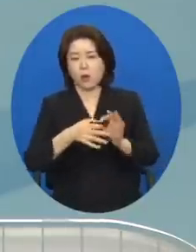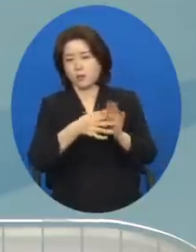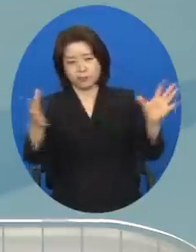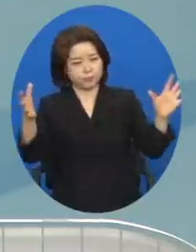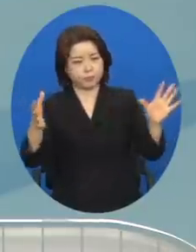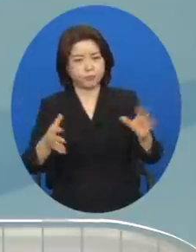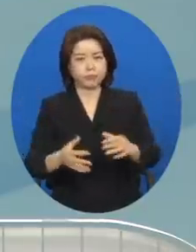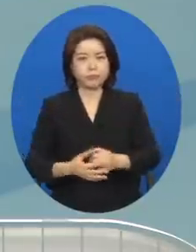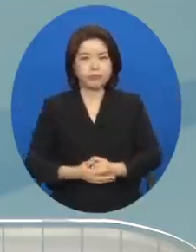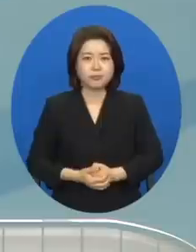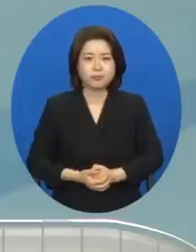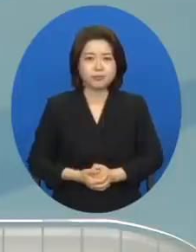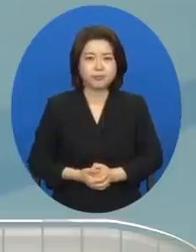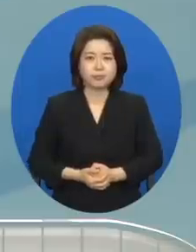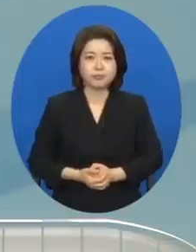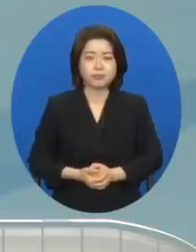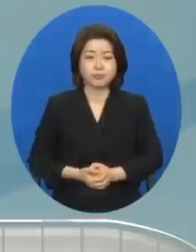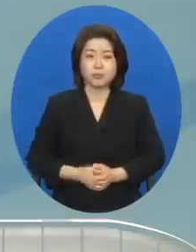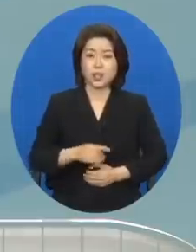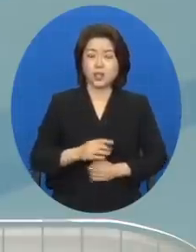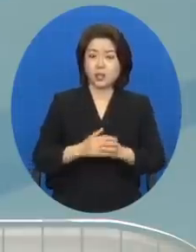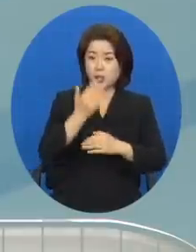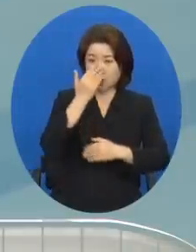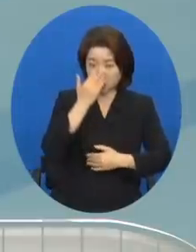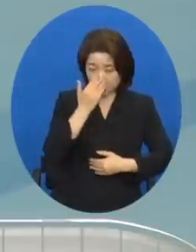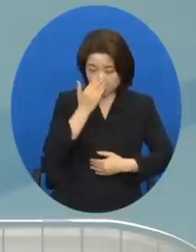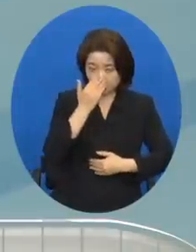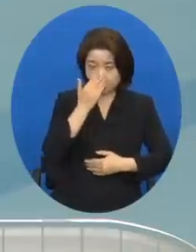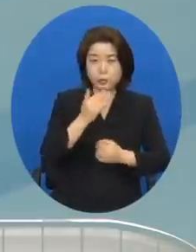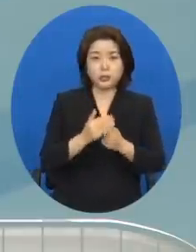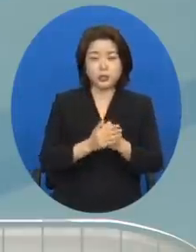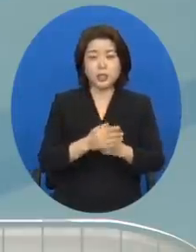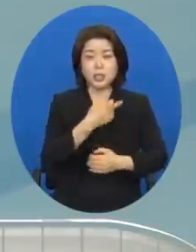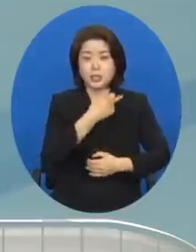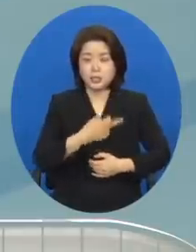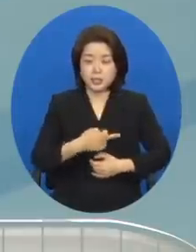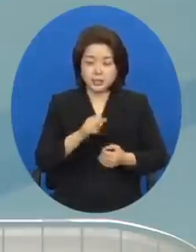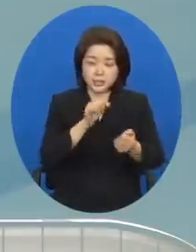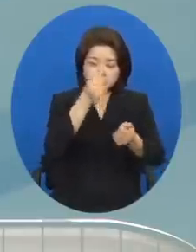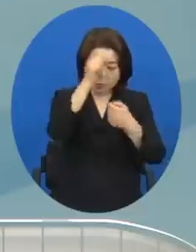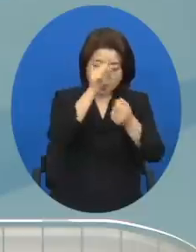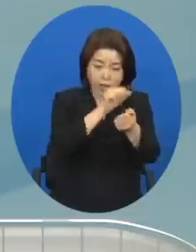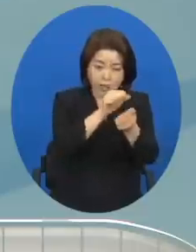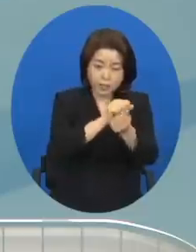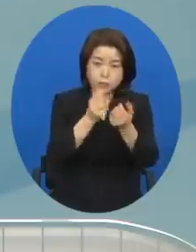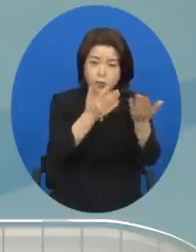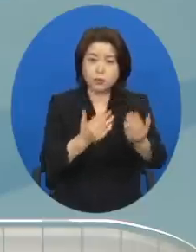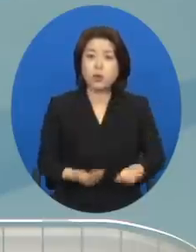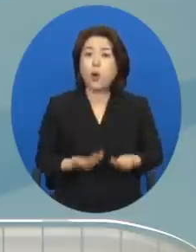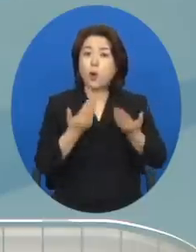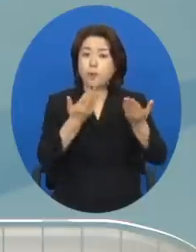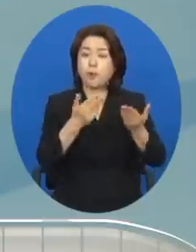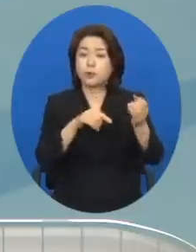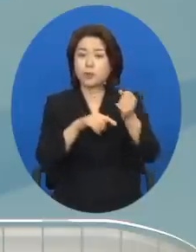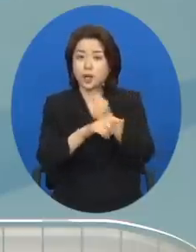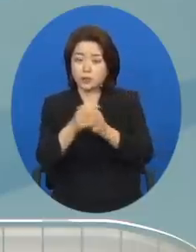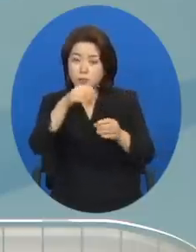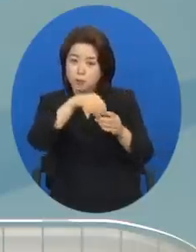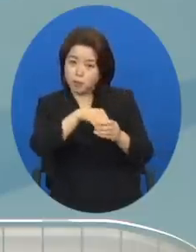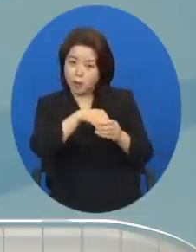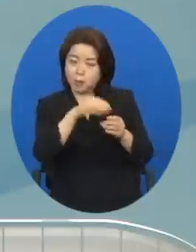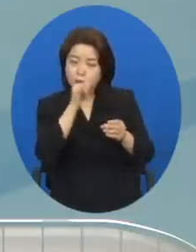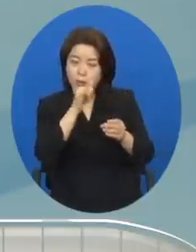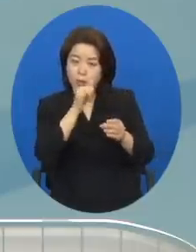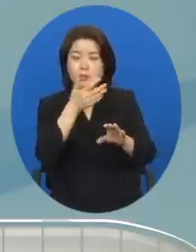없다. 이거 겸손히 제자들의 발을 씻겨주는 봉사의 의미와는